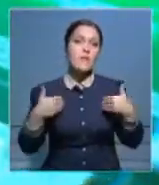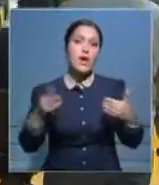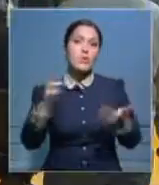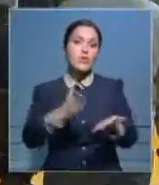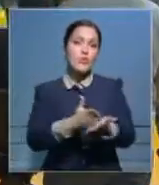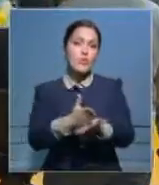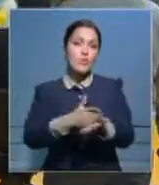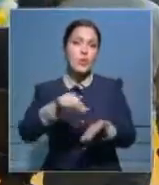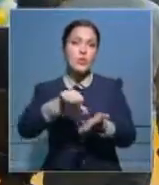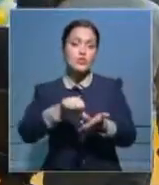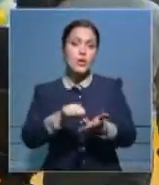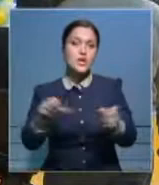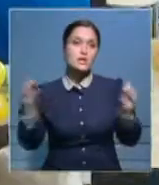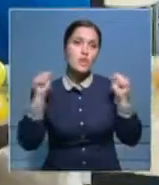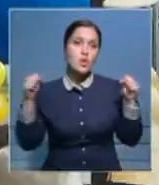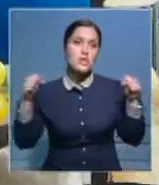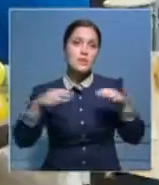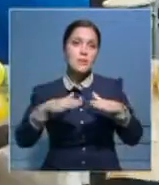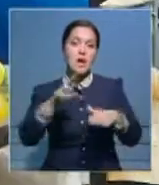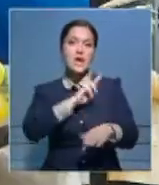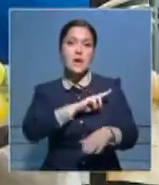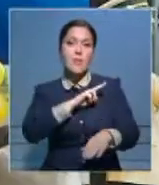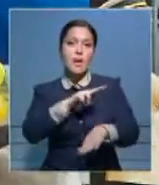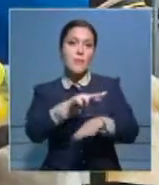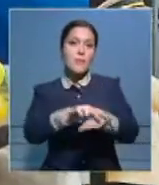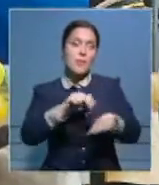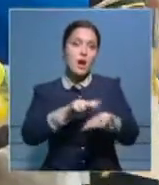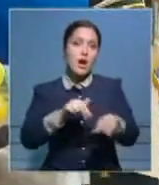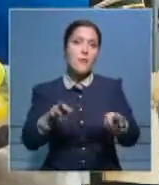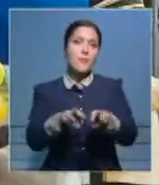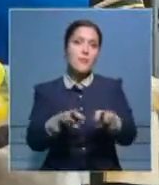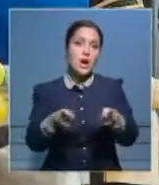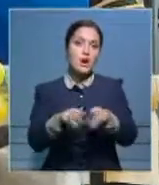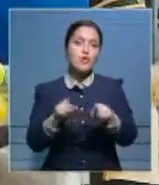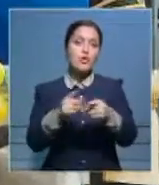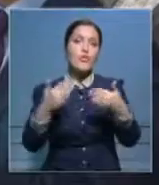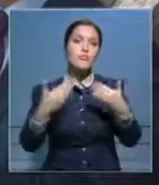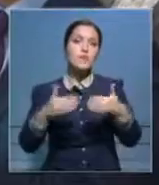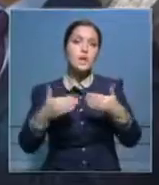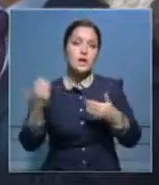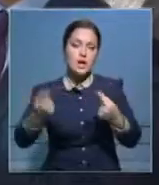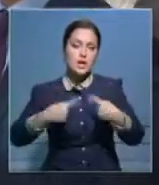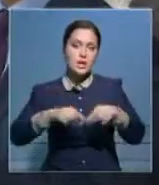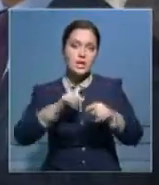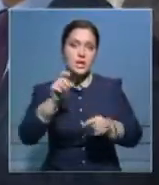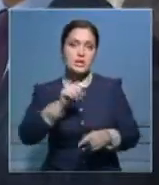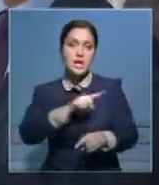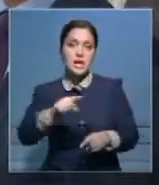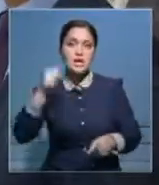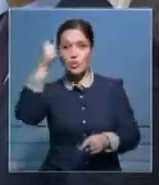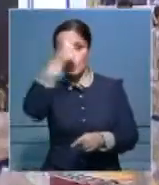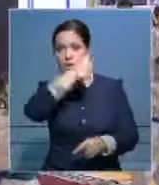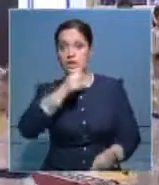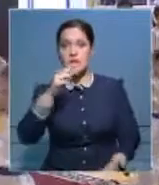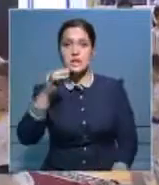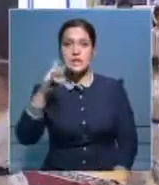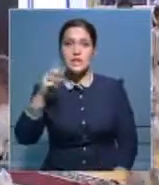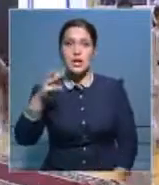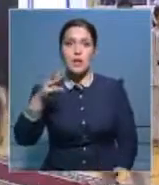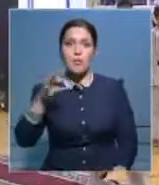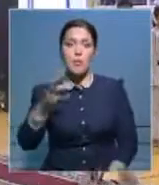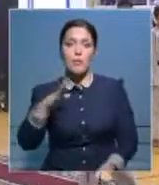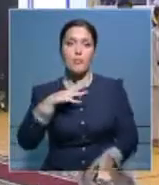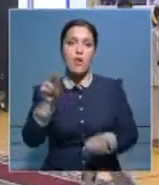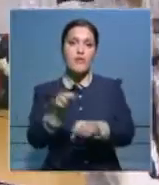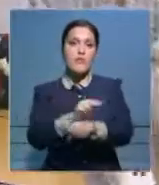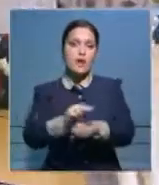поздравить ветеранов спорта собрались сотрудники правоохранительных органов, мажилисмены, а также выпускники организации. За эти годы «Динамо»